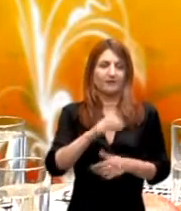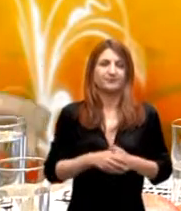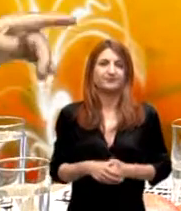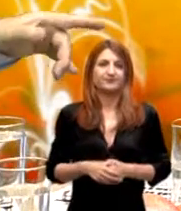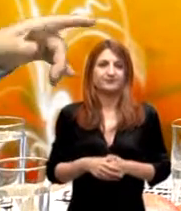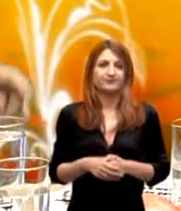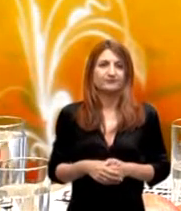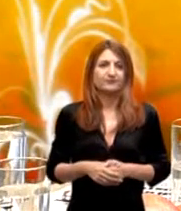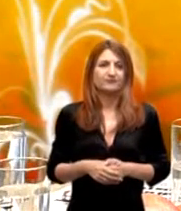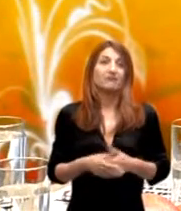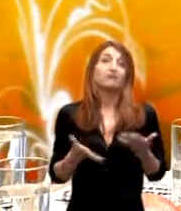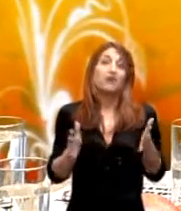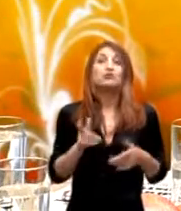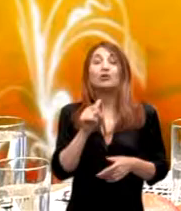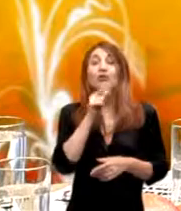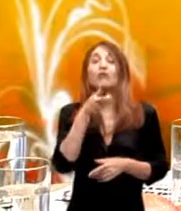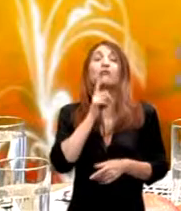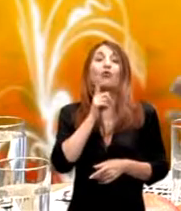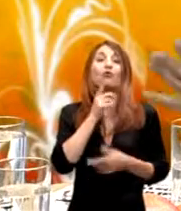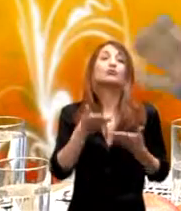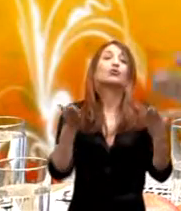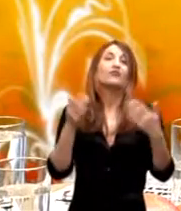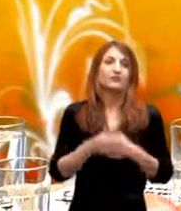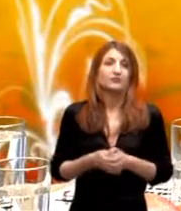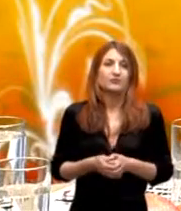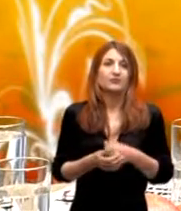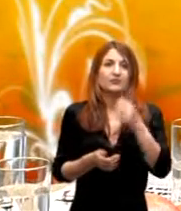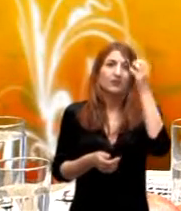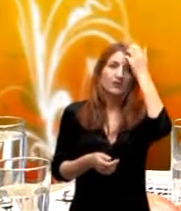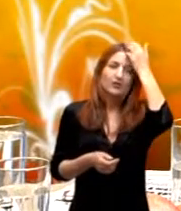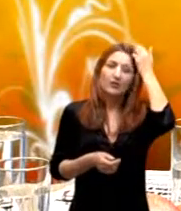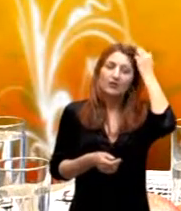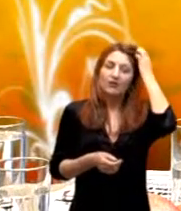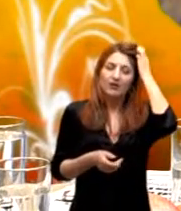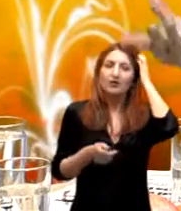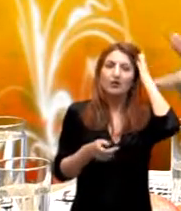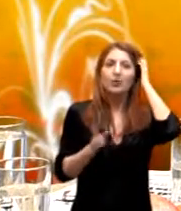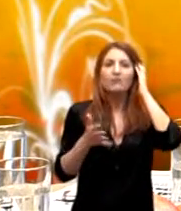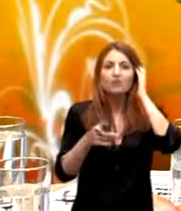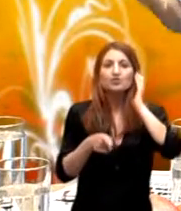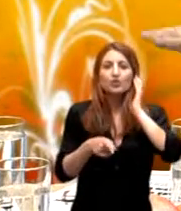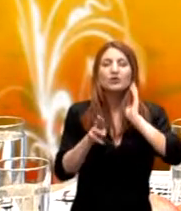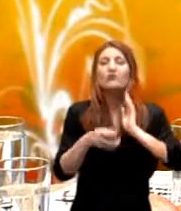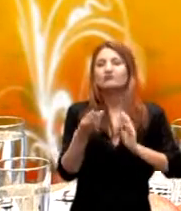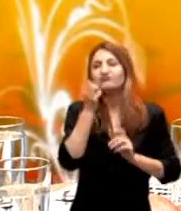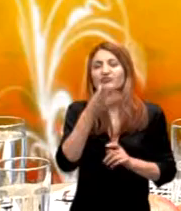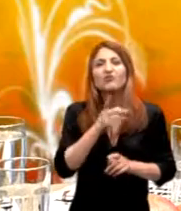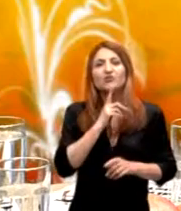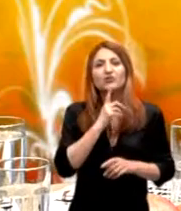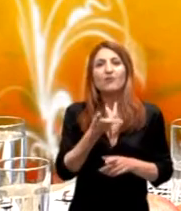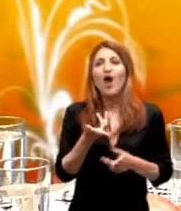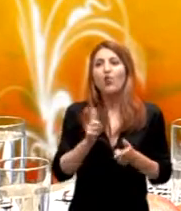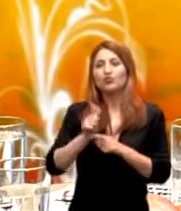Evropa. I da pa će možda čak i otrovne. Da. To sam imala Marija Katalenića. Zbija smo govorili o toj drugoj dimenziji